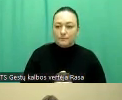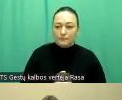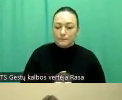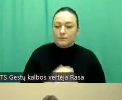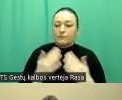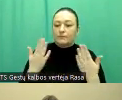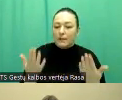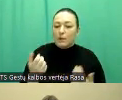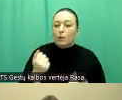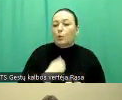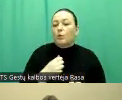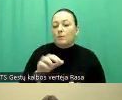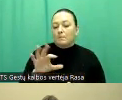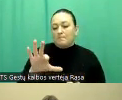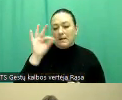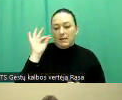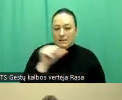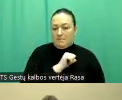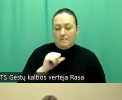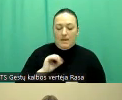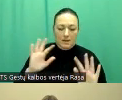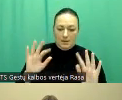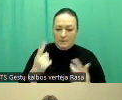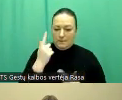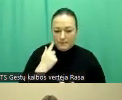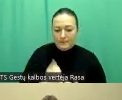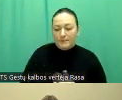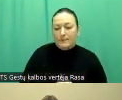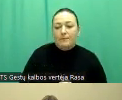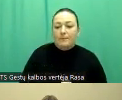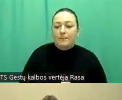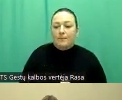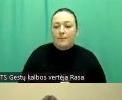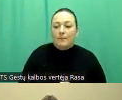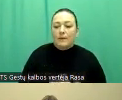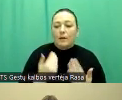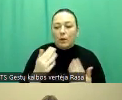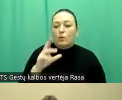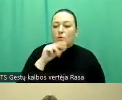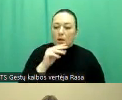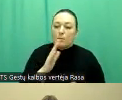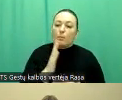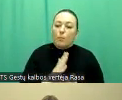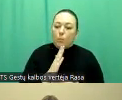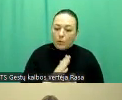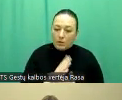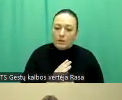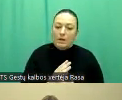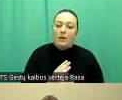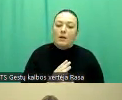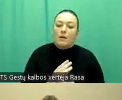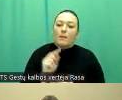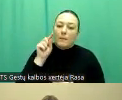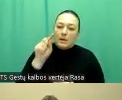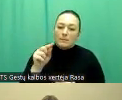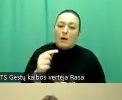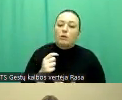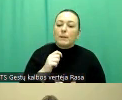Taigi turite pasirinkimą, o kai jūs kalbate, būtinai turite įsijungti